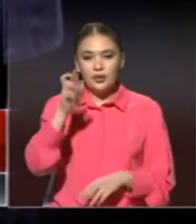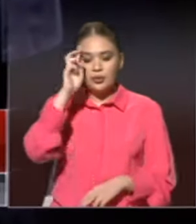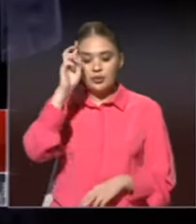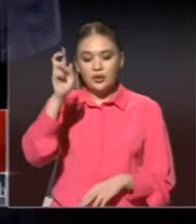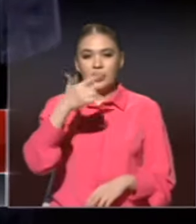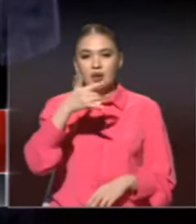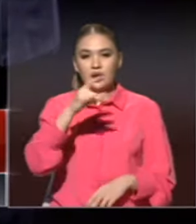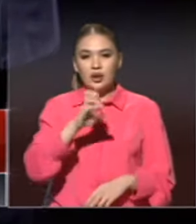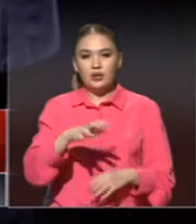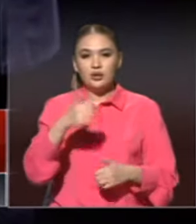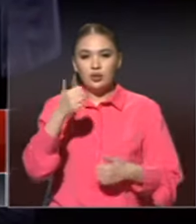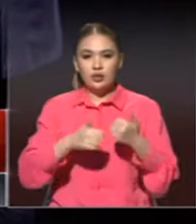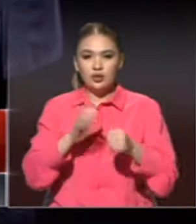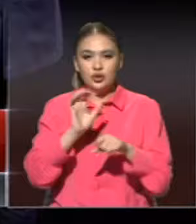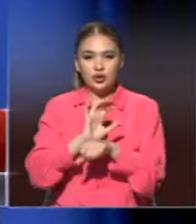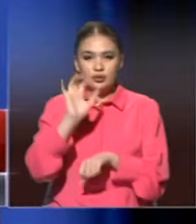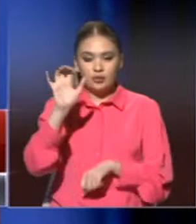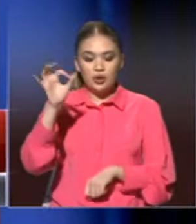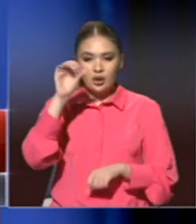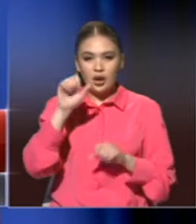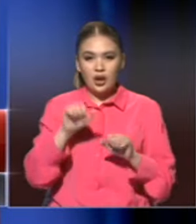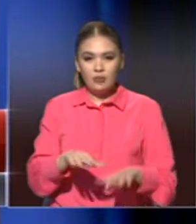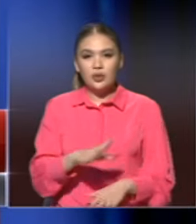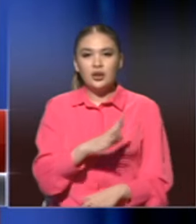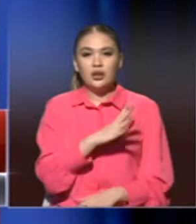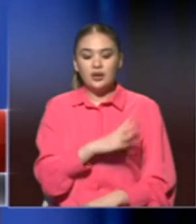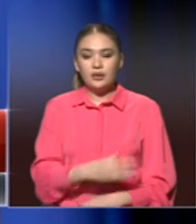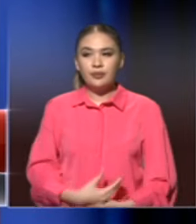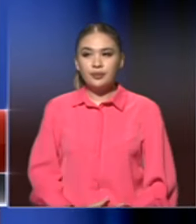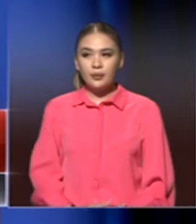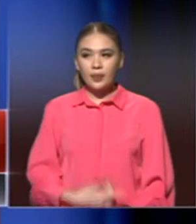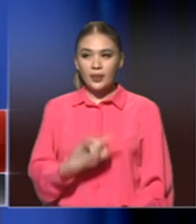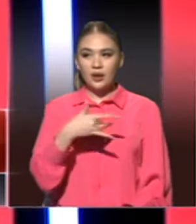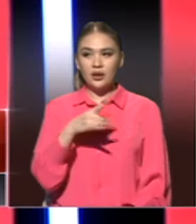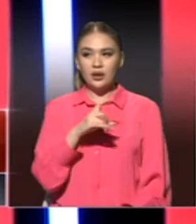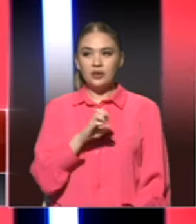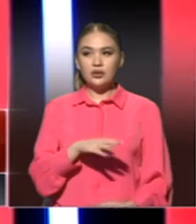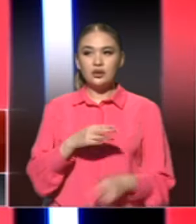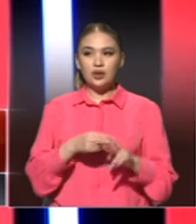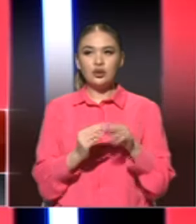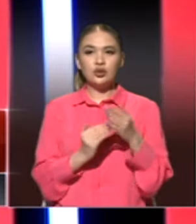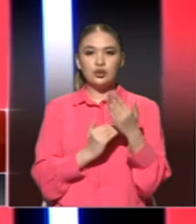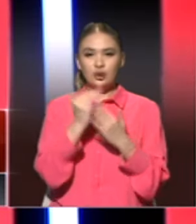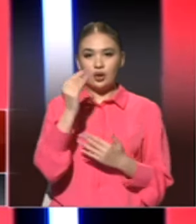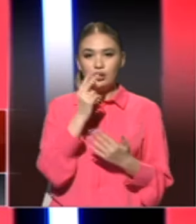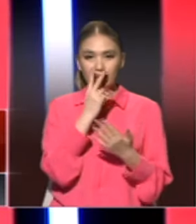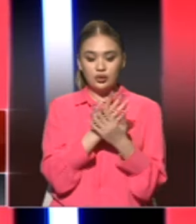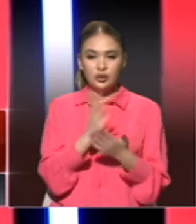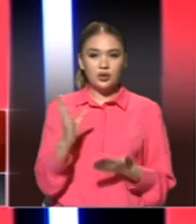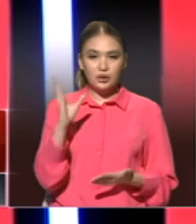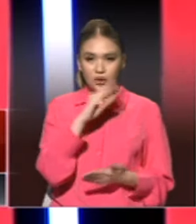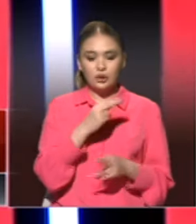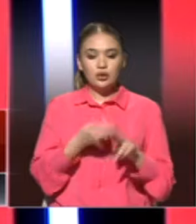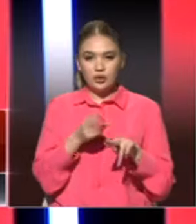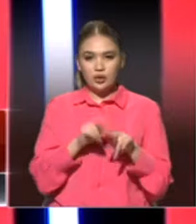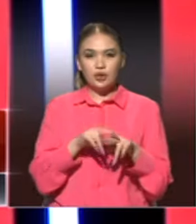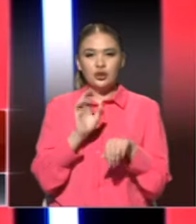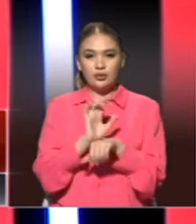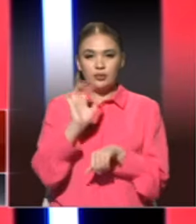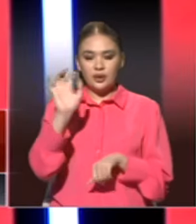грантының конкурсына жіберу туралы шешім қабылданды. Алдыңғы мысалға грантының көрсеткіші жоғары болса, сон жібереді, сон нәтижені.